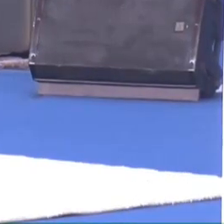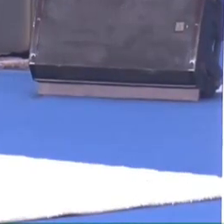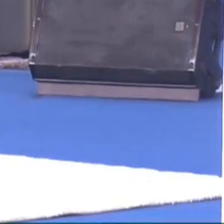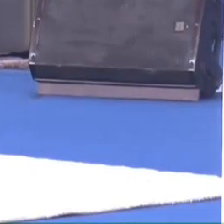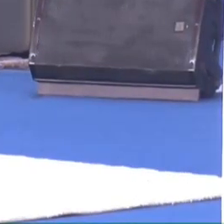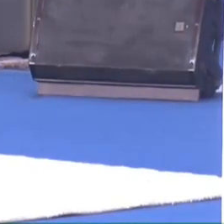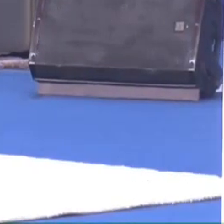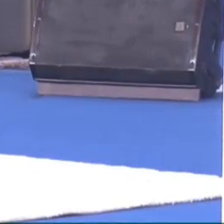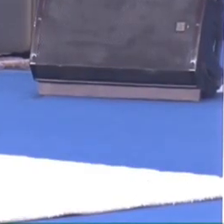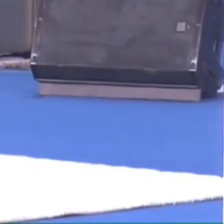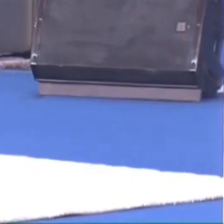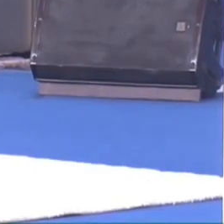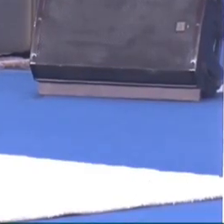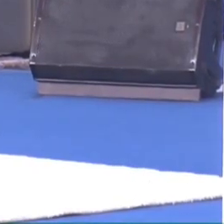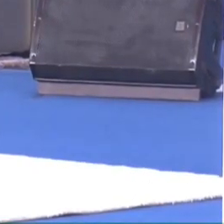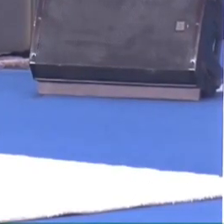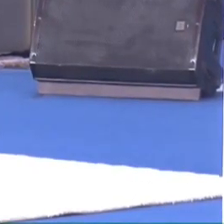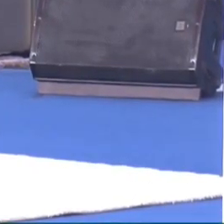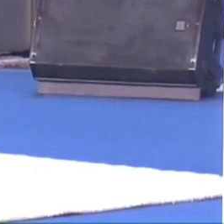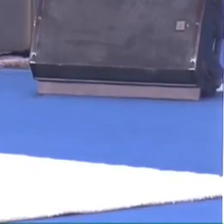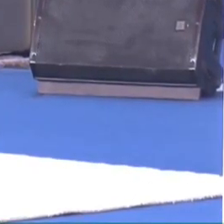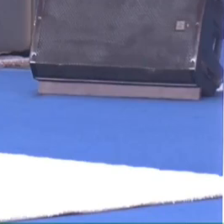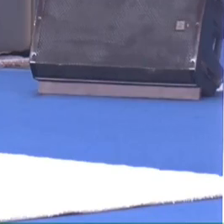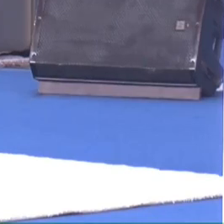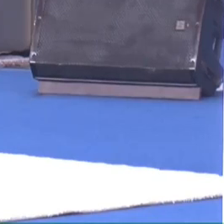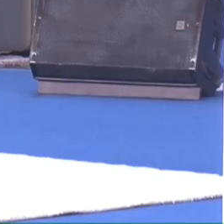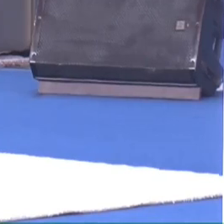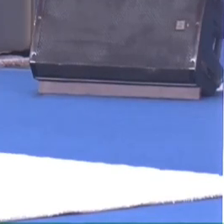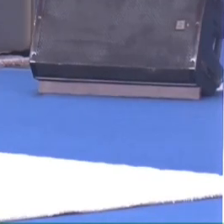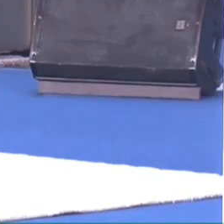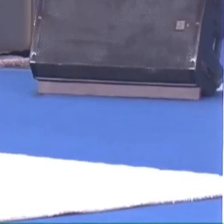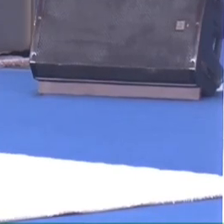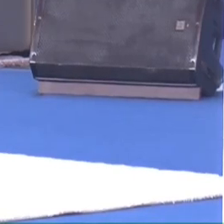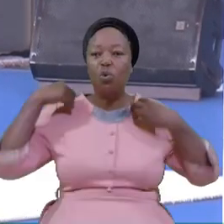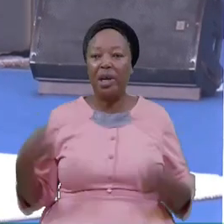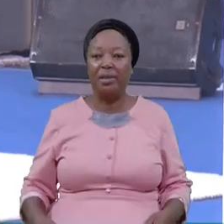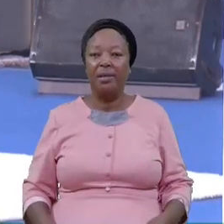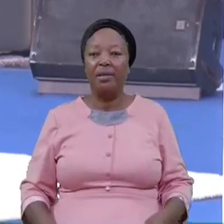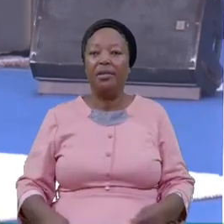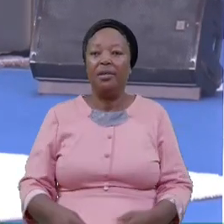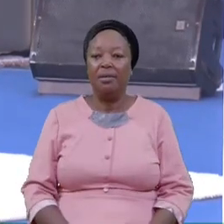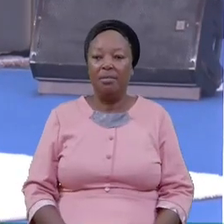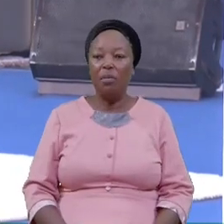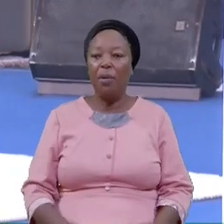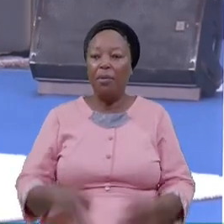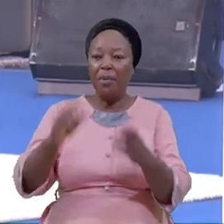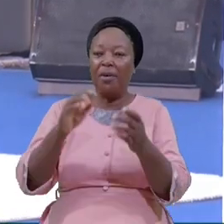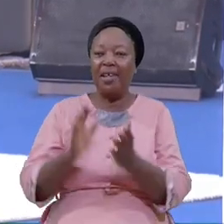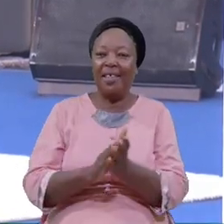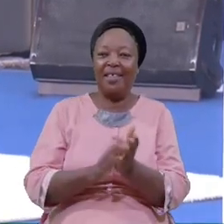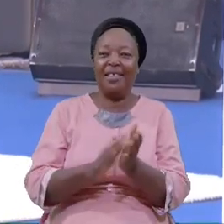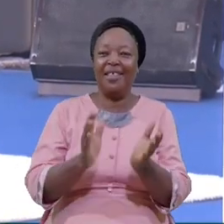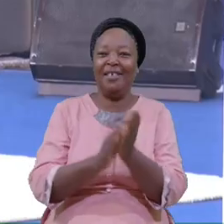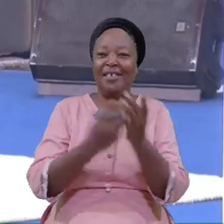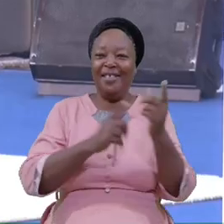Thank you. Merci, pasteur. You just gave me a new title, Reverend. Vous venez de me donner un nouveau titre, révérend. Praise the